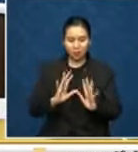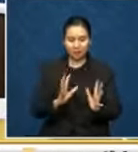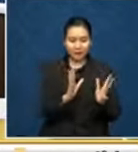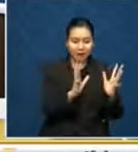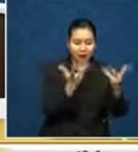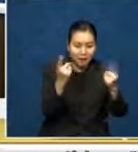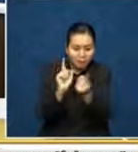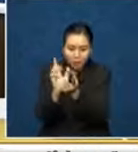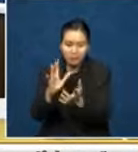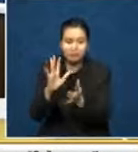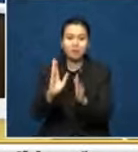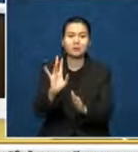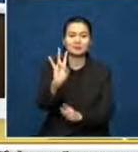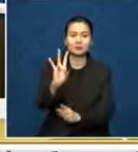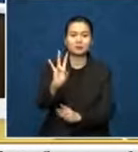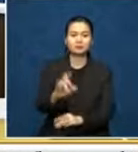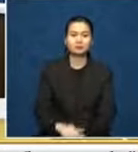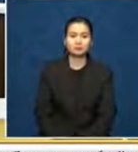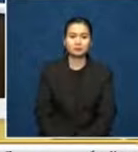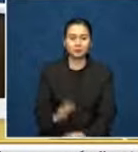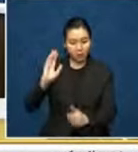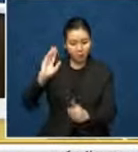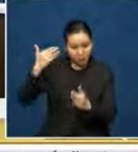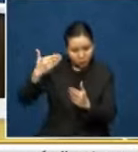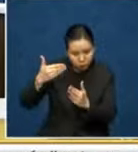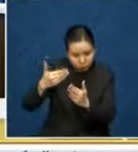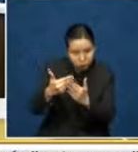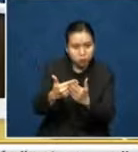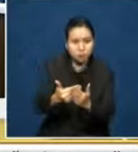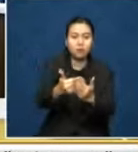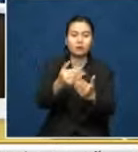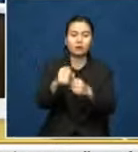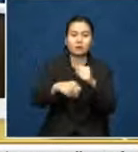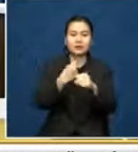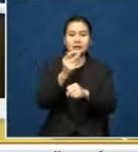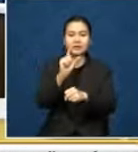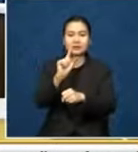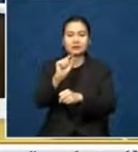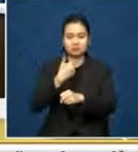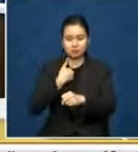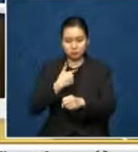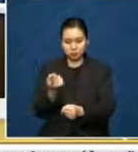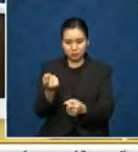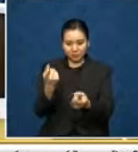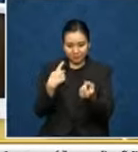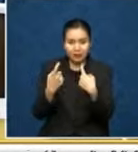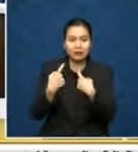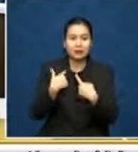ไป7คนนะครับตลอดเกือบ20ปีที่ผ่านมาหนึ่งในเรื่องที่เป็นการทวงถามมาตล